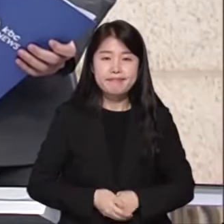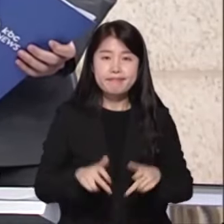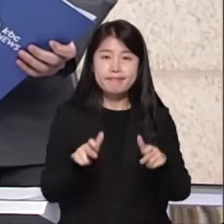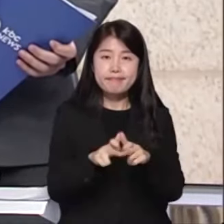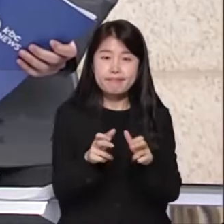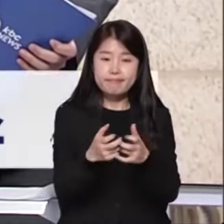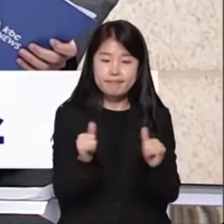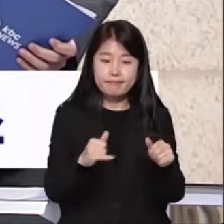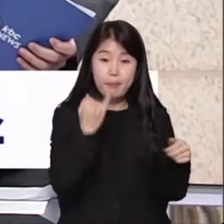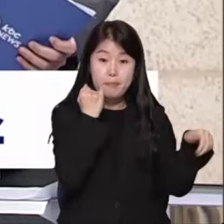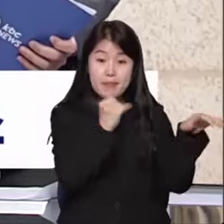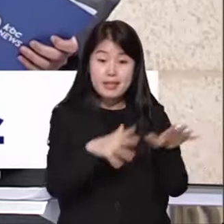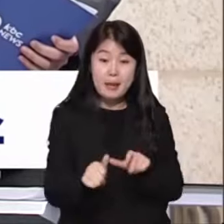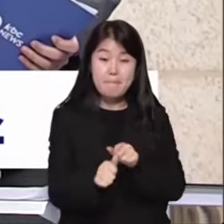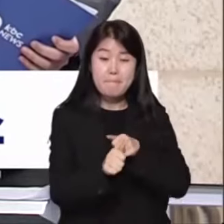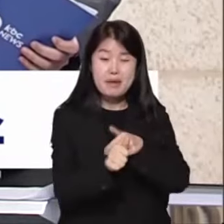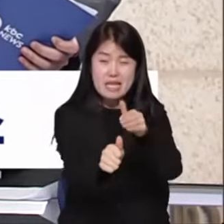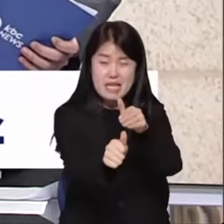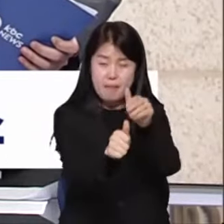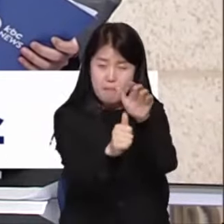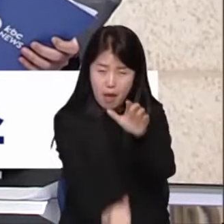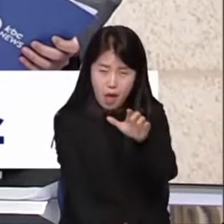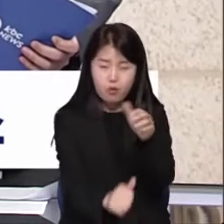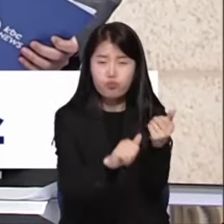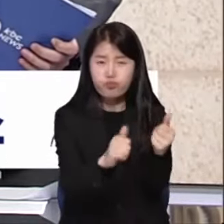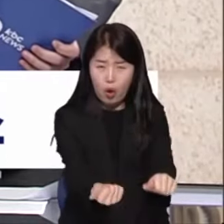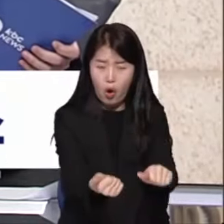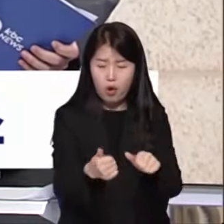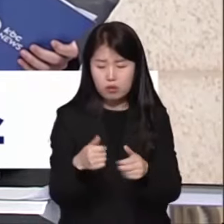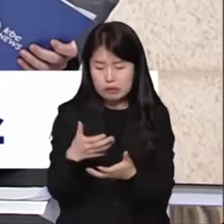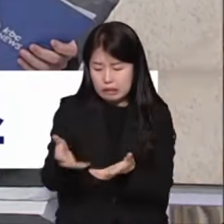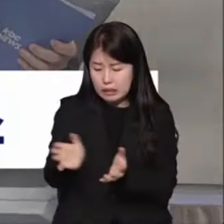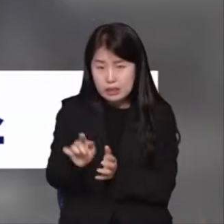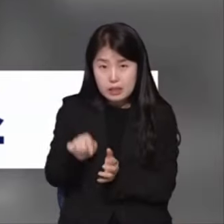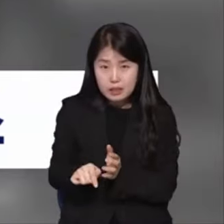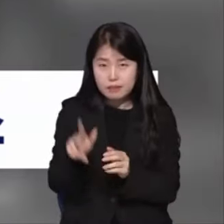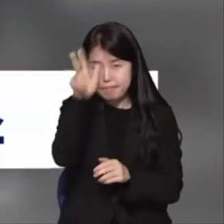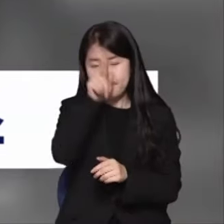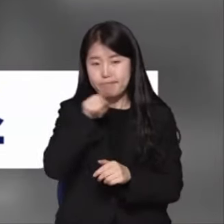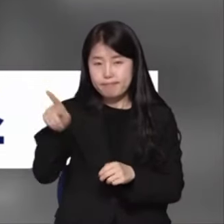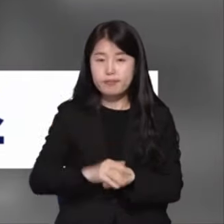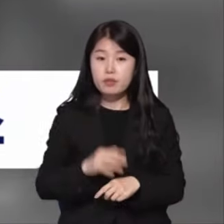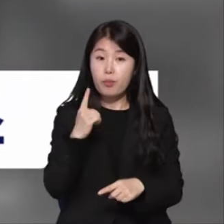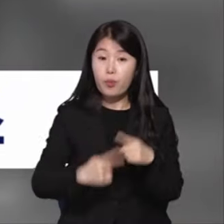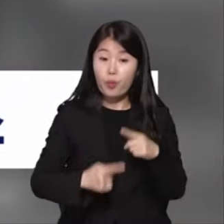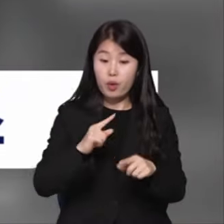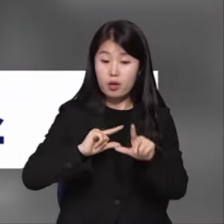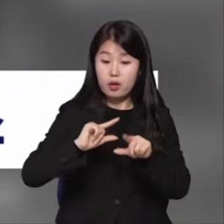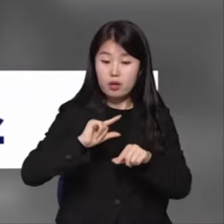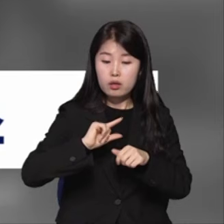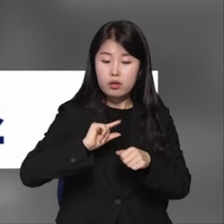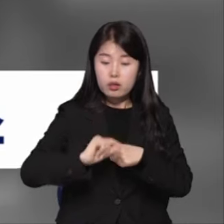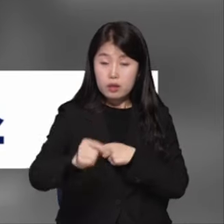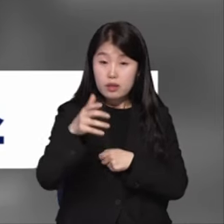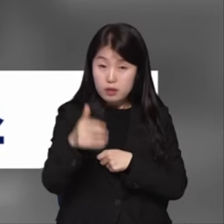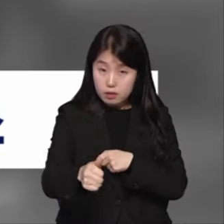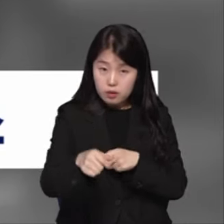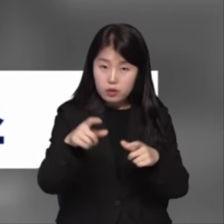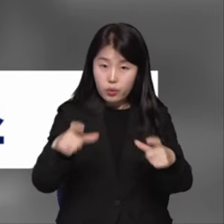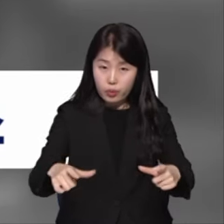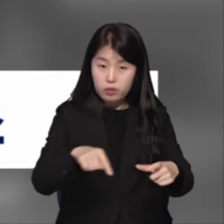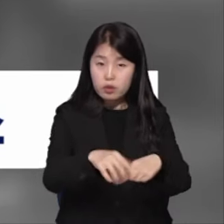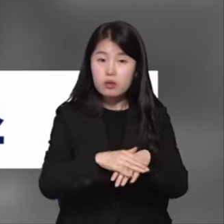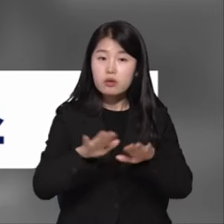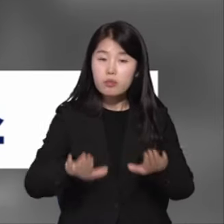장애인을 바다에 빠뜨려 숨지게 한 일당이 재판에 넘겨졌습니다. 광주지검 목포지청은 지난 2월 목포시 북항